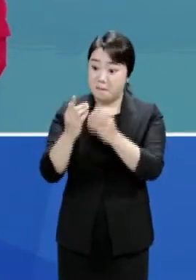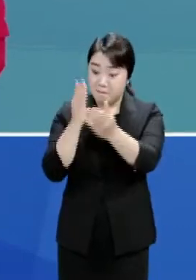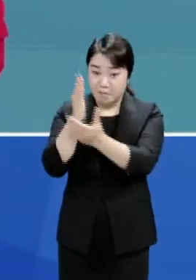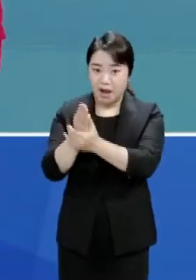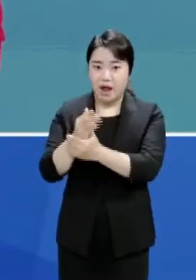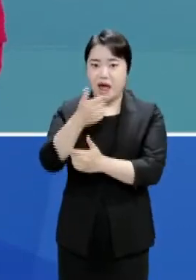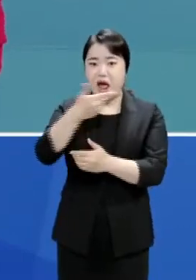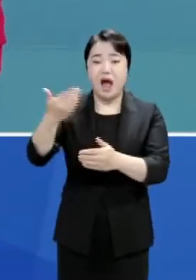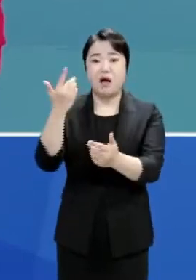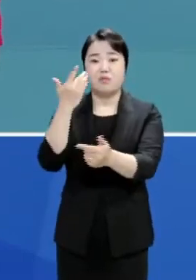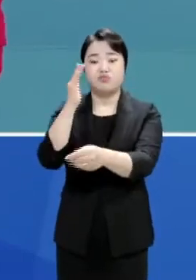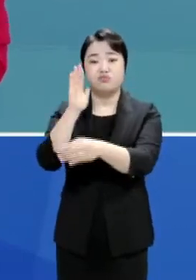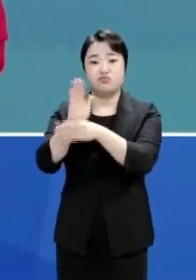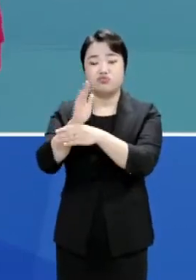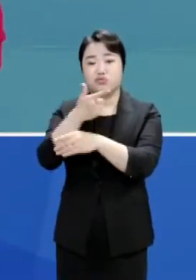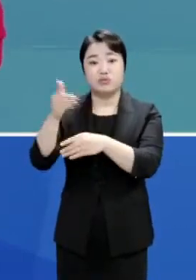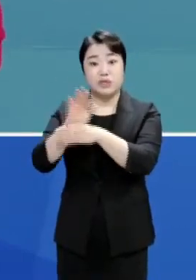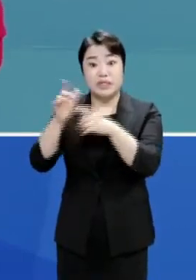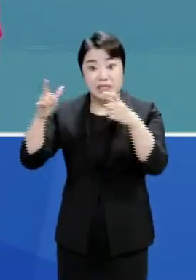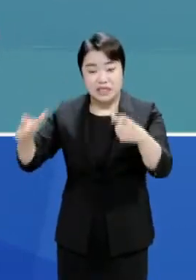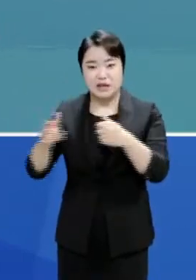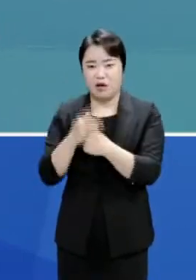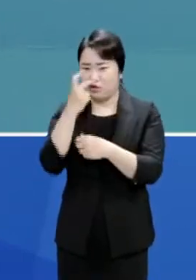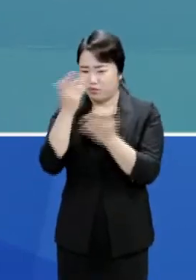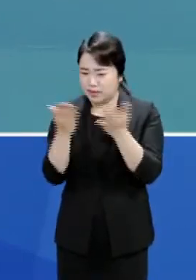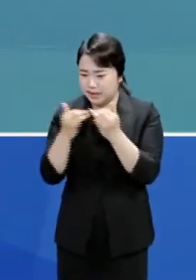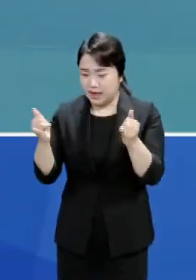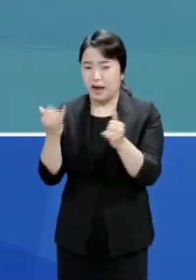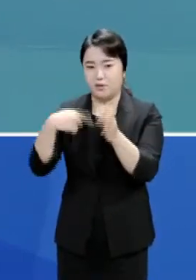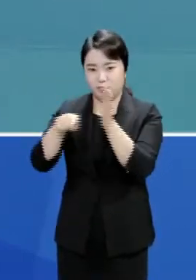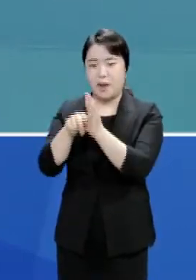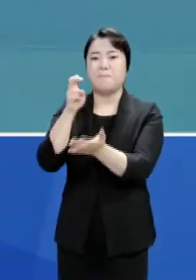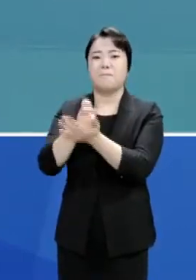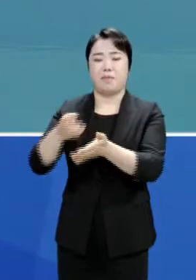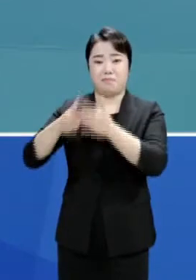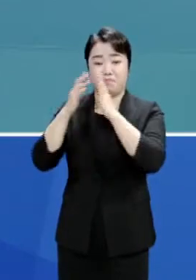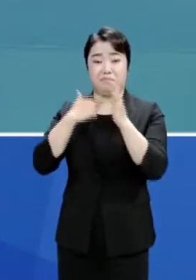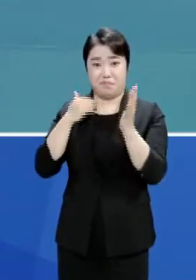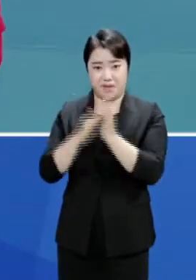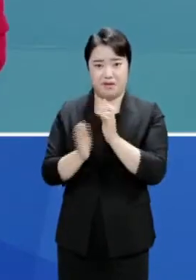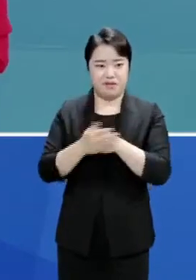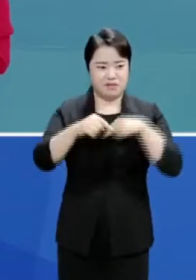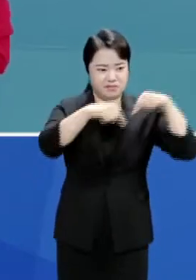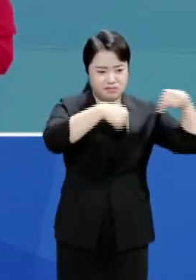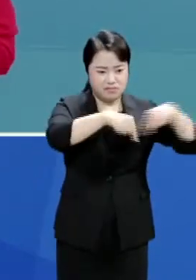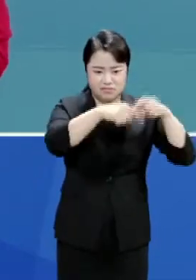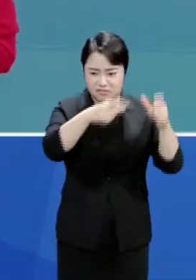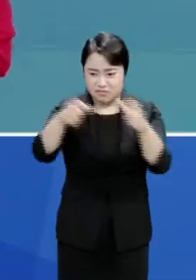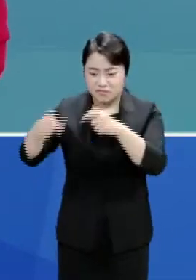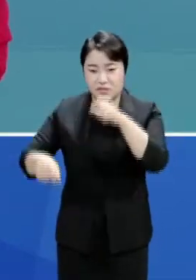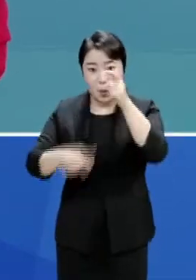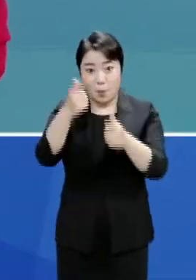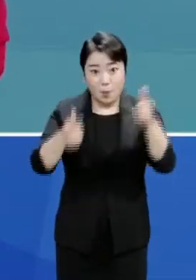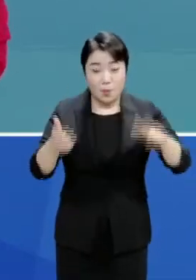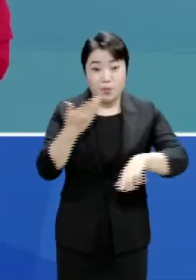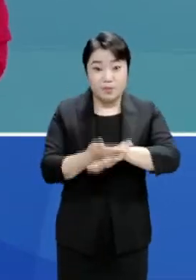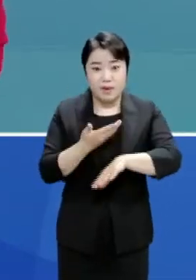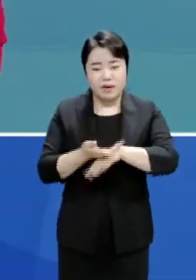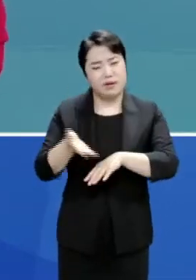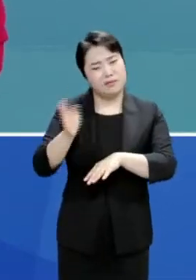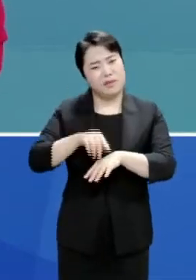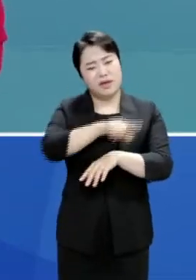강북 지역에서는 또 경비 노동자 관련된 지원 조례도 또 발의를 했습니다. 자치구마다 좀 차이가 있습니다만 이런 지원 조례도 어떻게